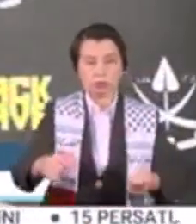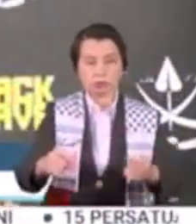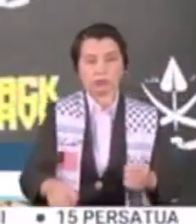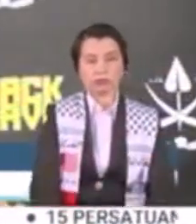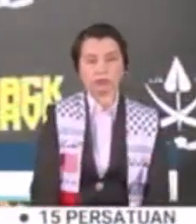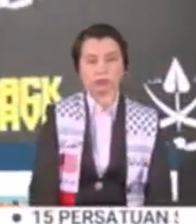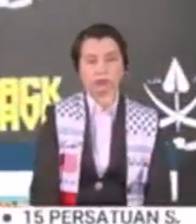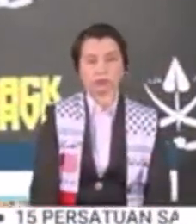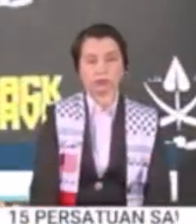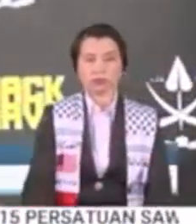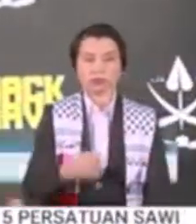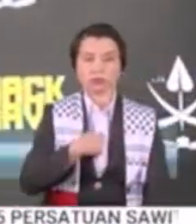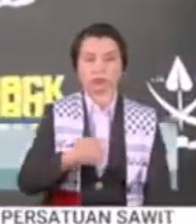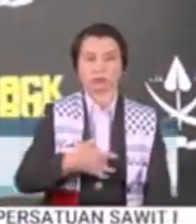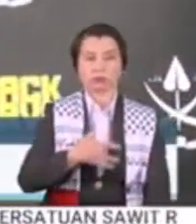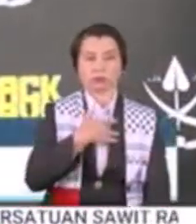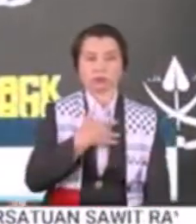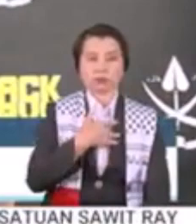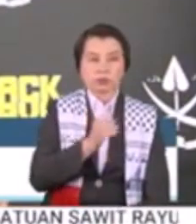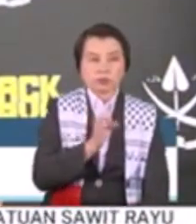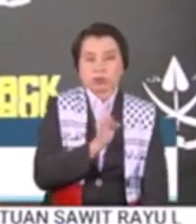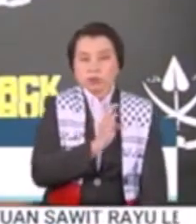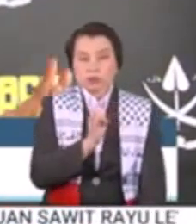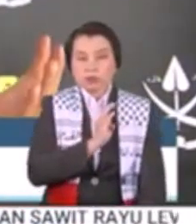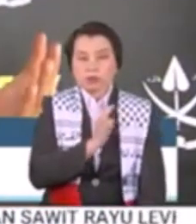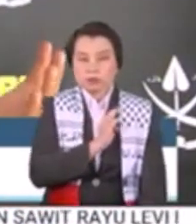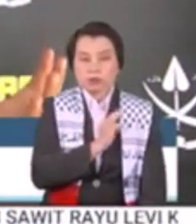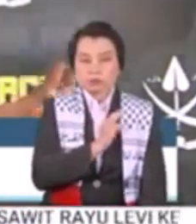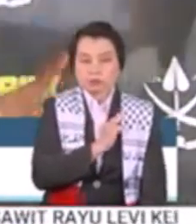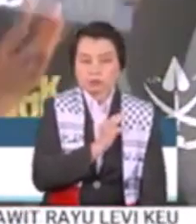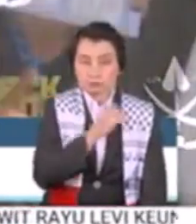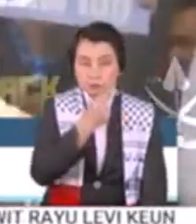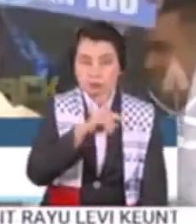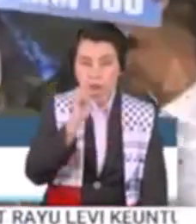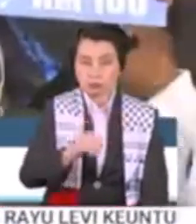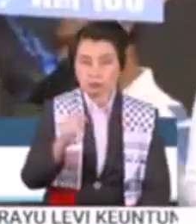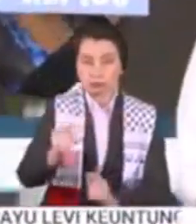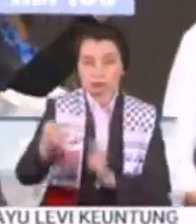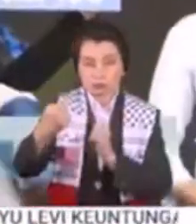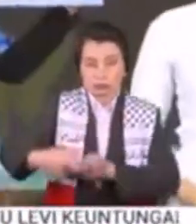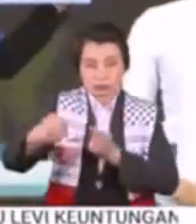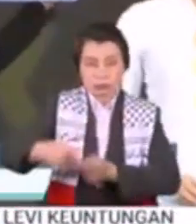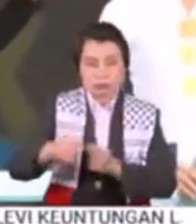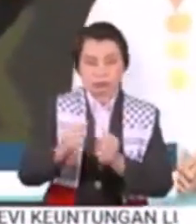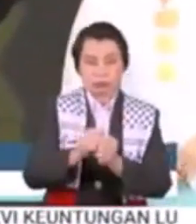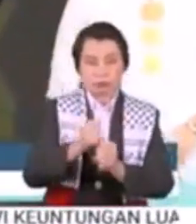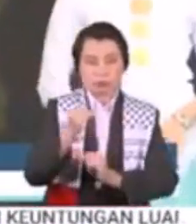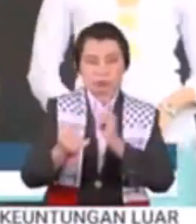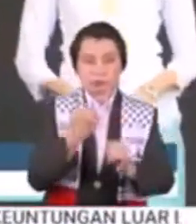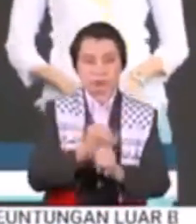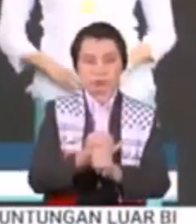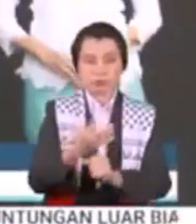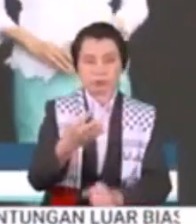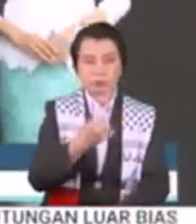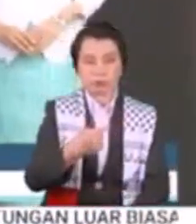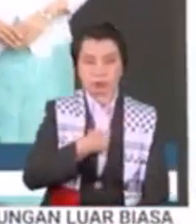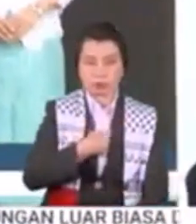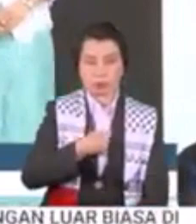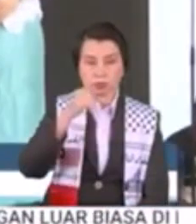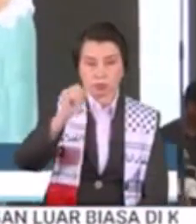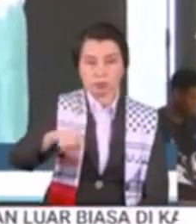rasa teruja sebab boleh bertanding dengan international dan saya boleh